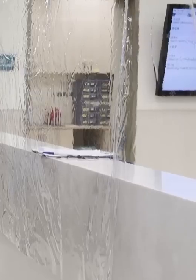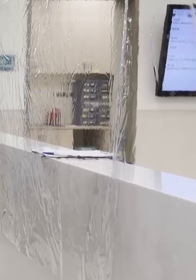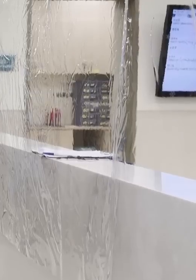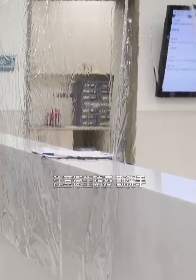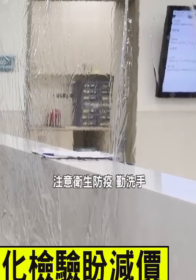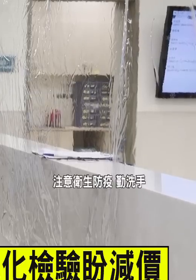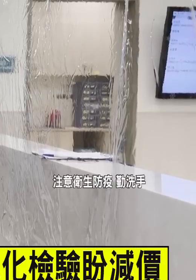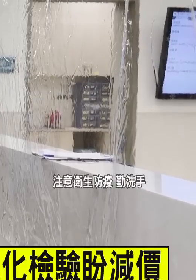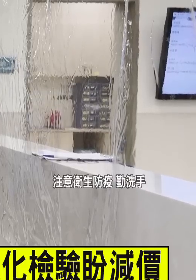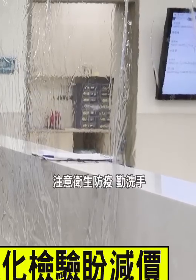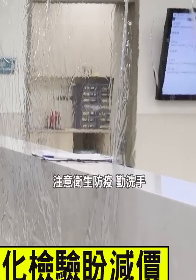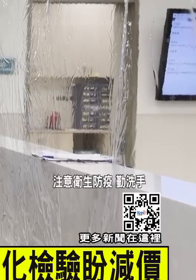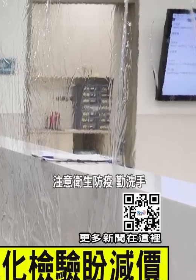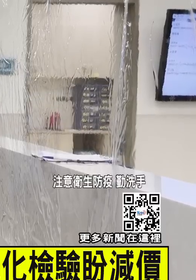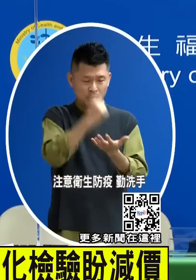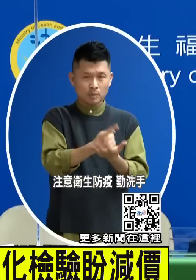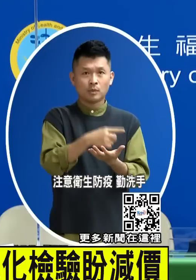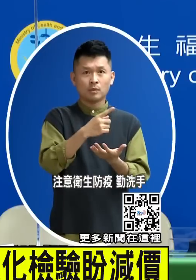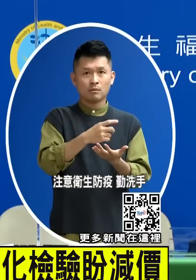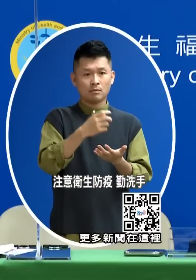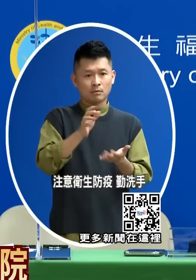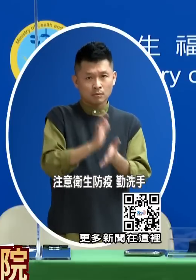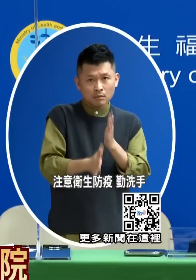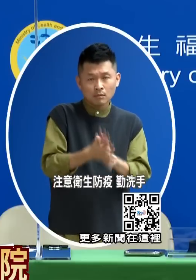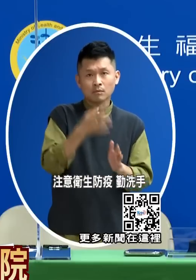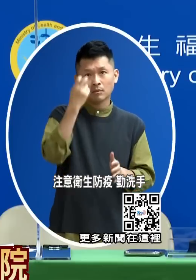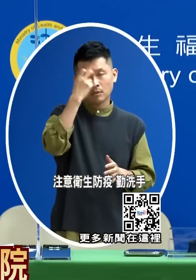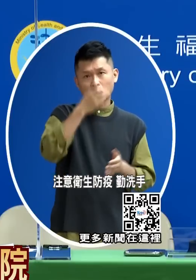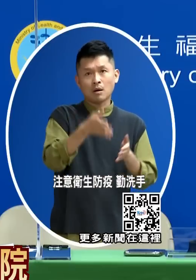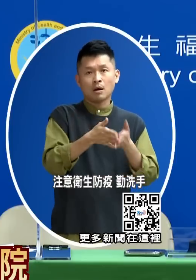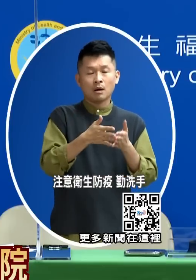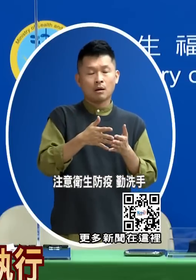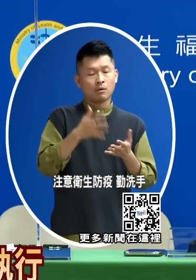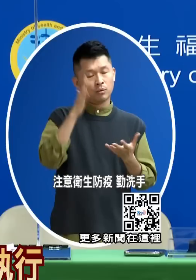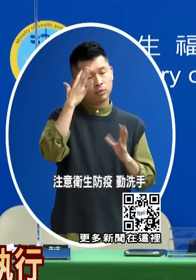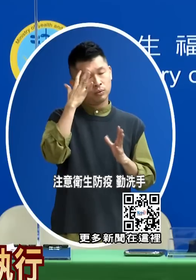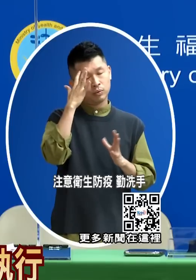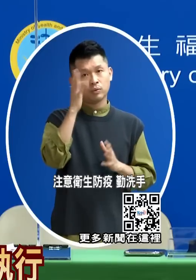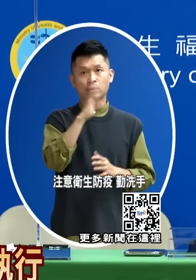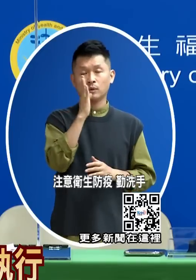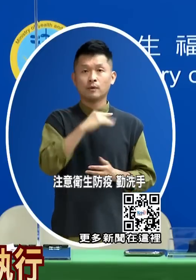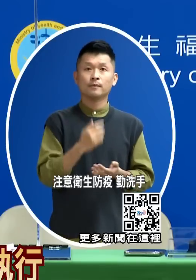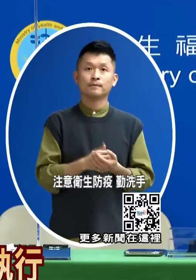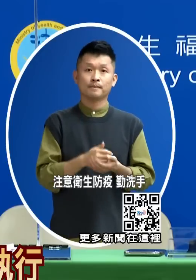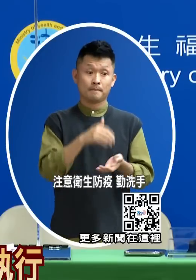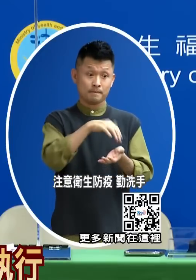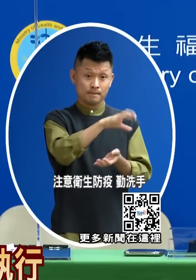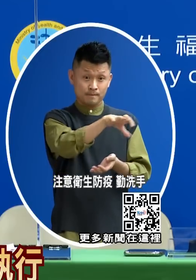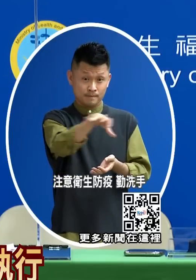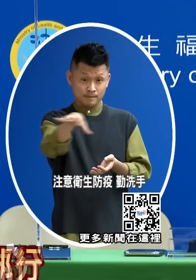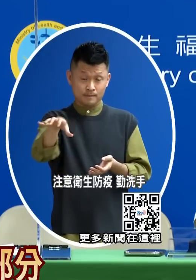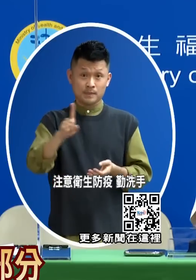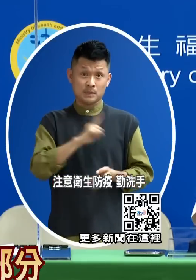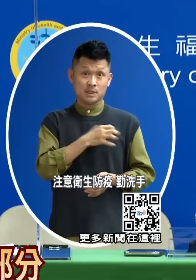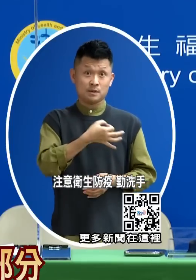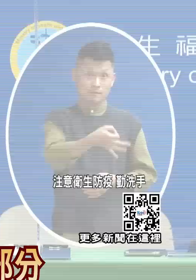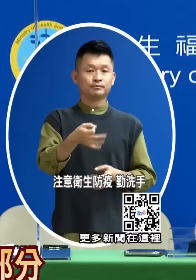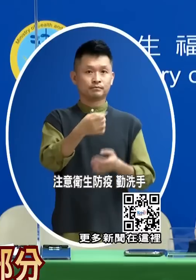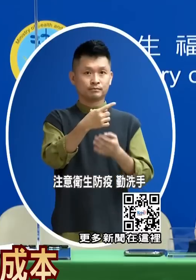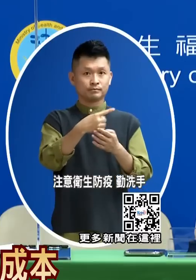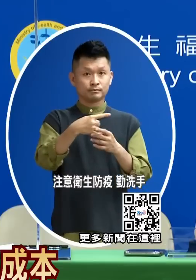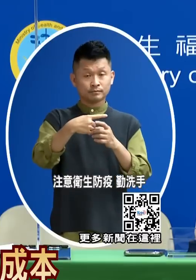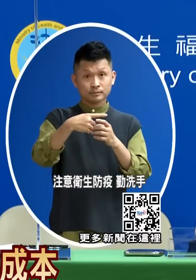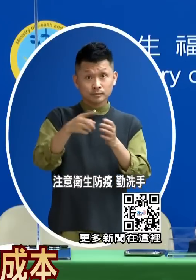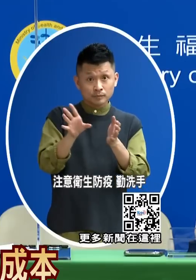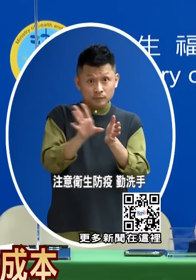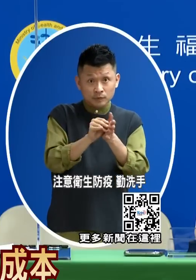价格落差关键是检验方式。 目前没有很多的这个医院或检验机构有在执行这一个自费磁化的部分，